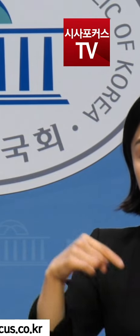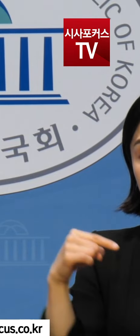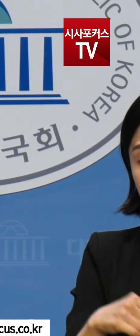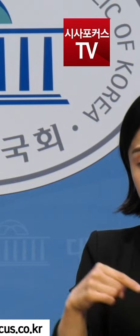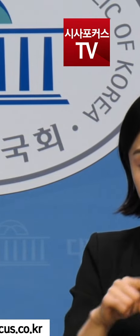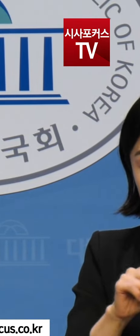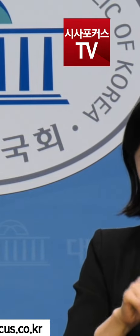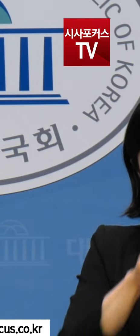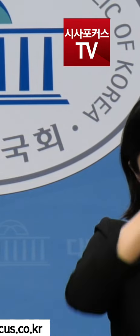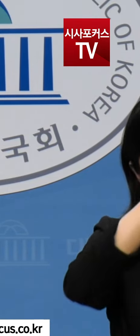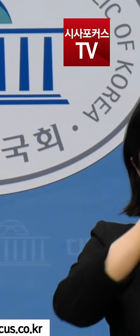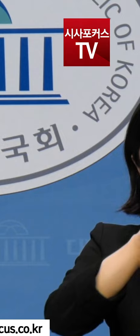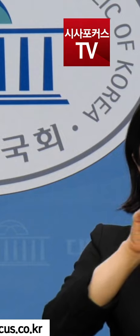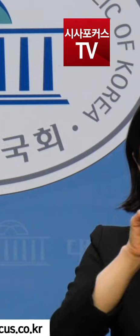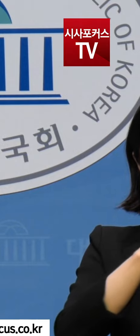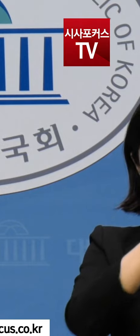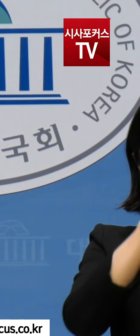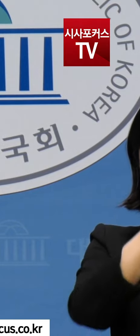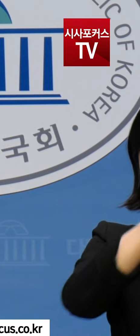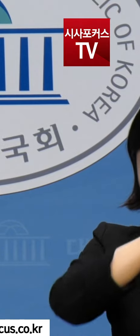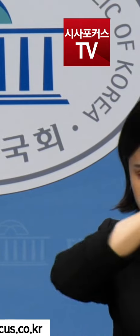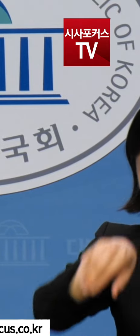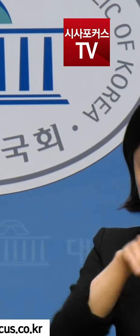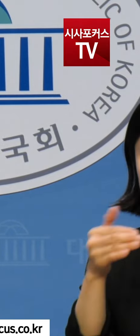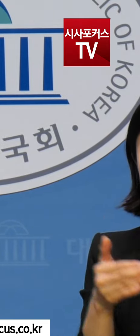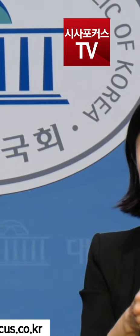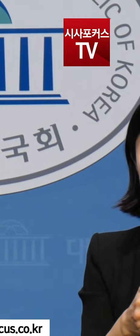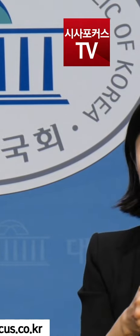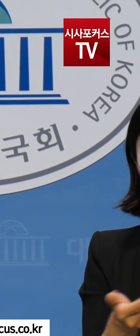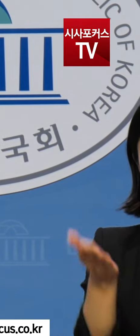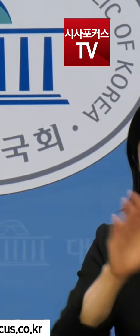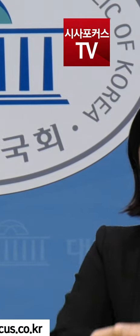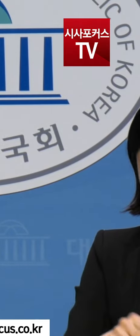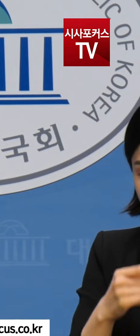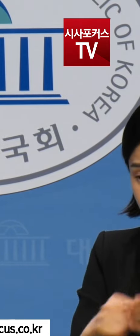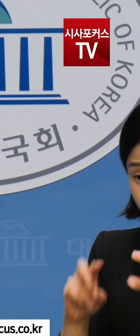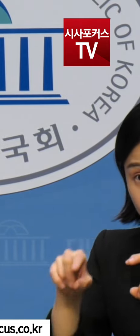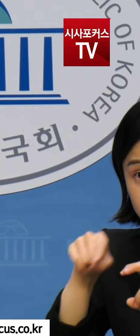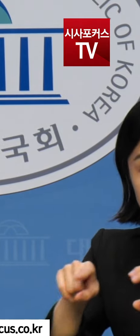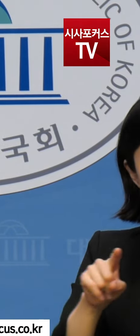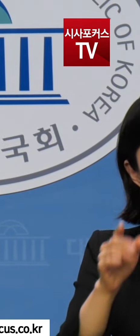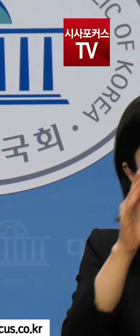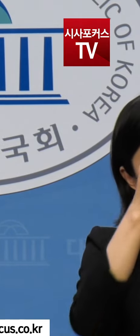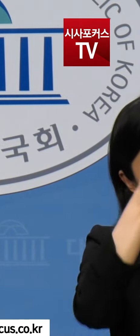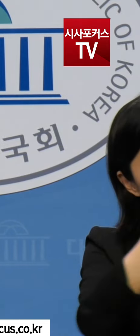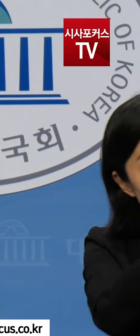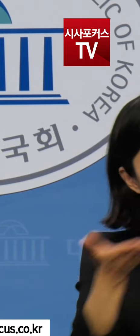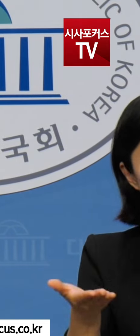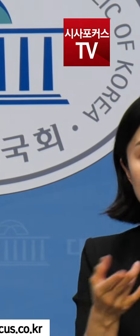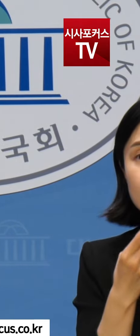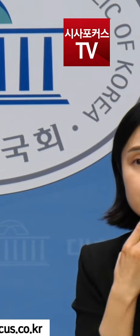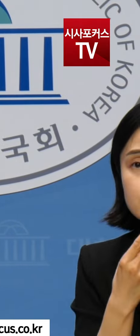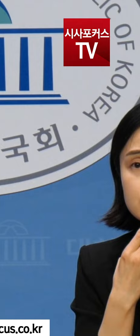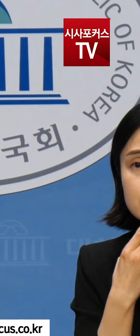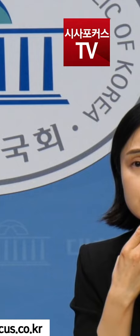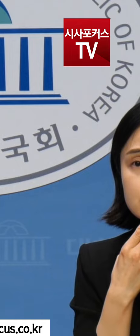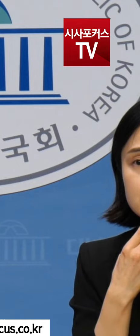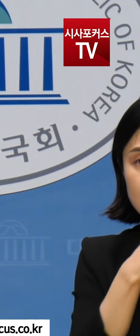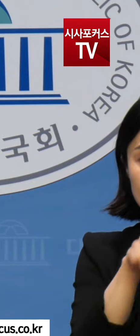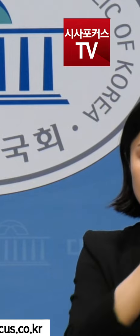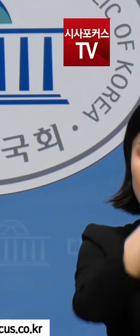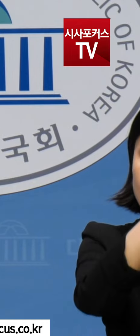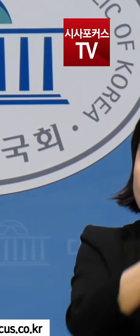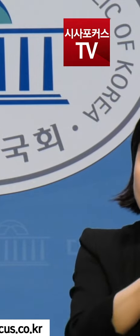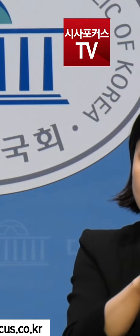영향력을 행사하였다. 그런데 환경부는 사과 한마디조차 없는 상황이다. 환경부의 일회용품